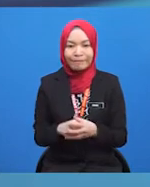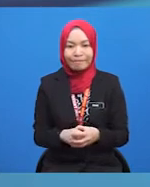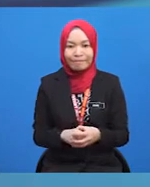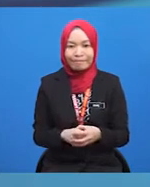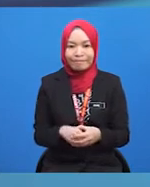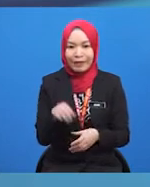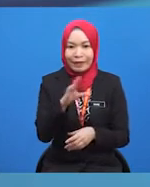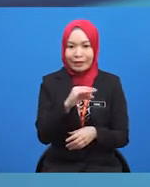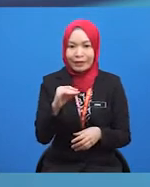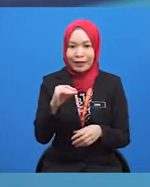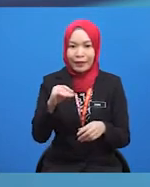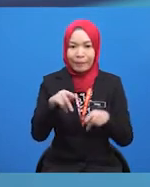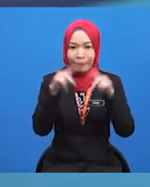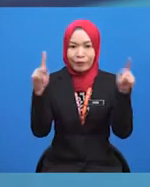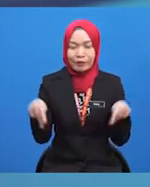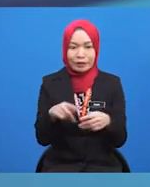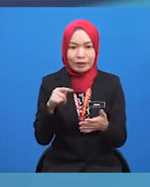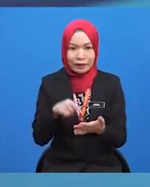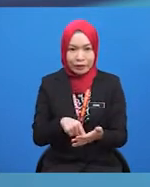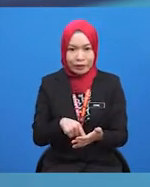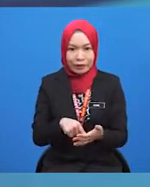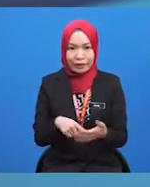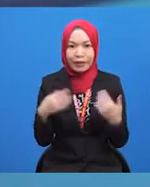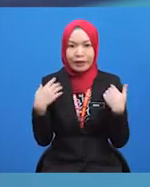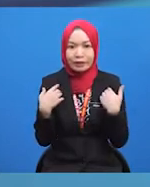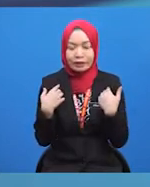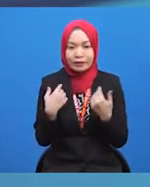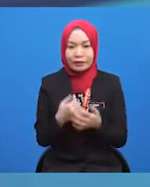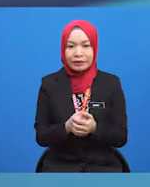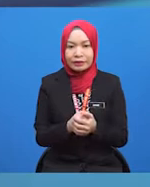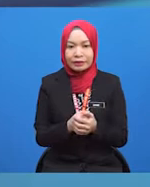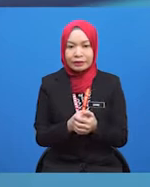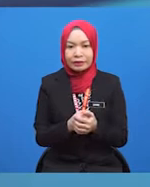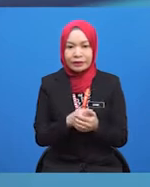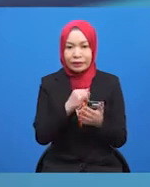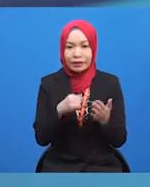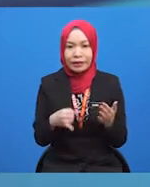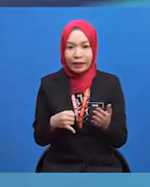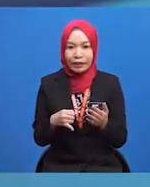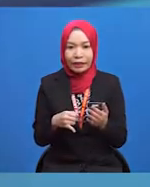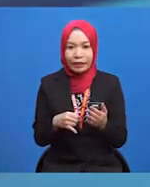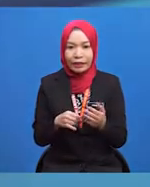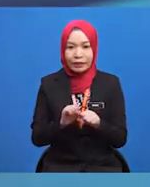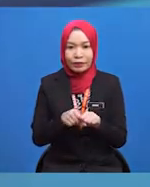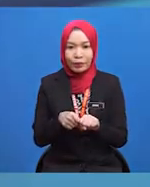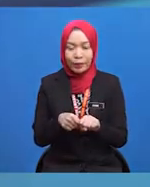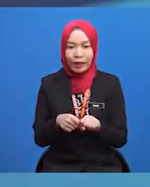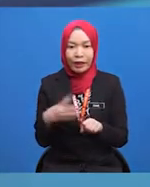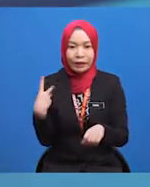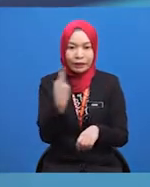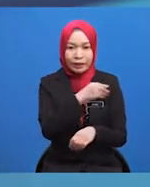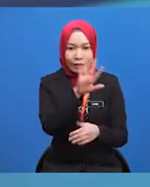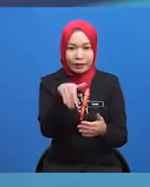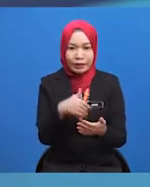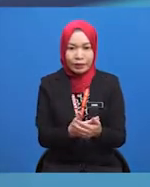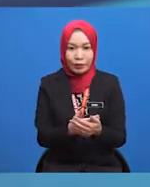Dalam poster ini, ia membawa mesej supaya kita semua tinggal di rumah untuk